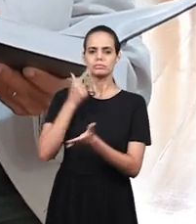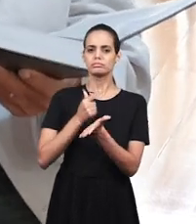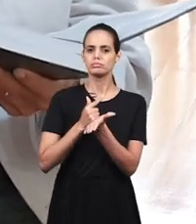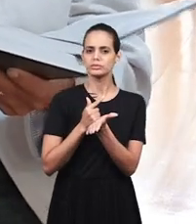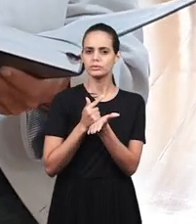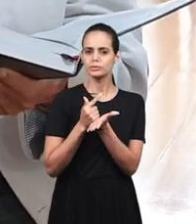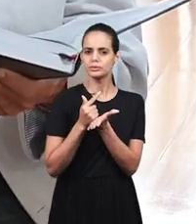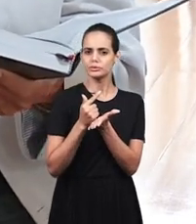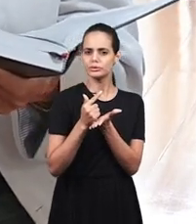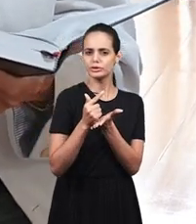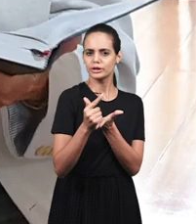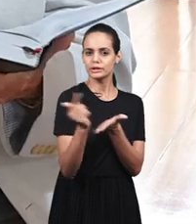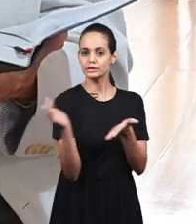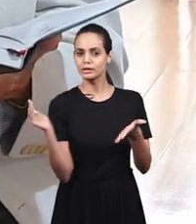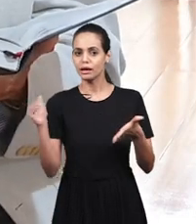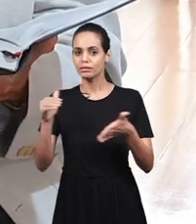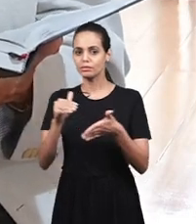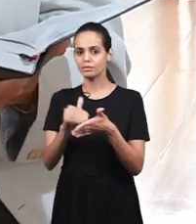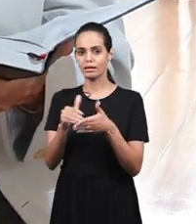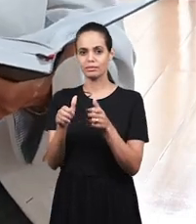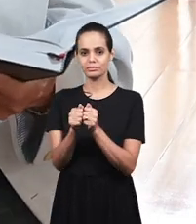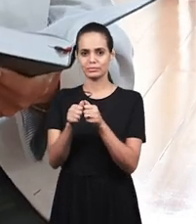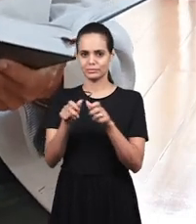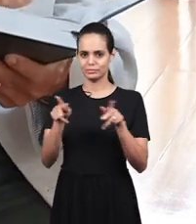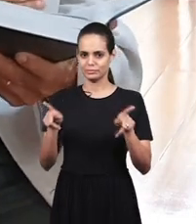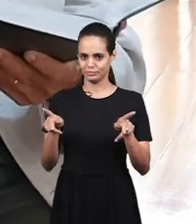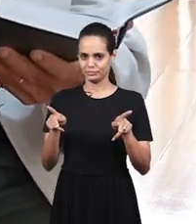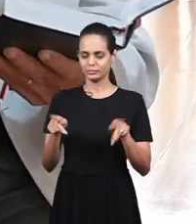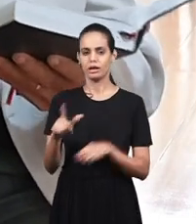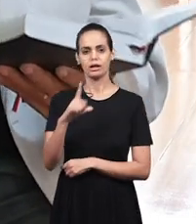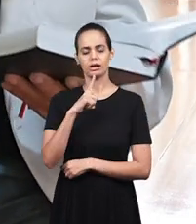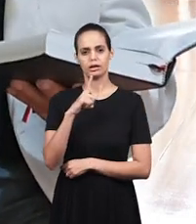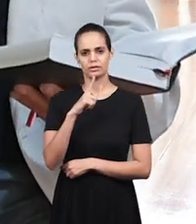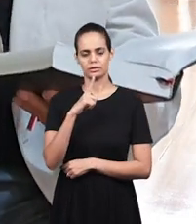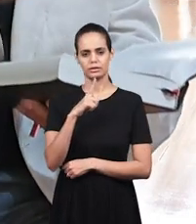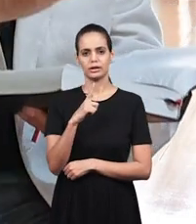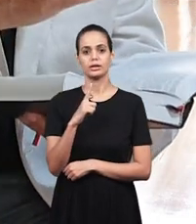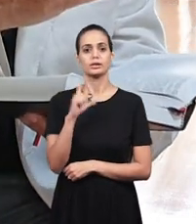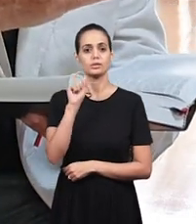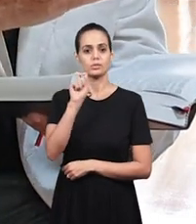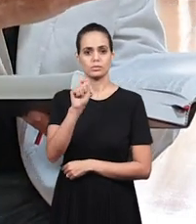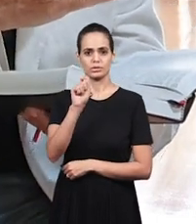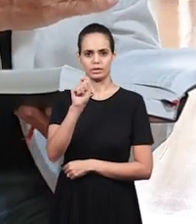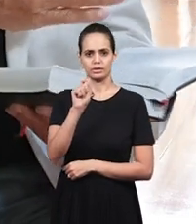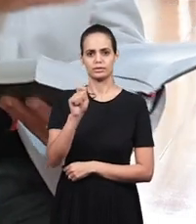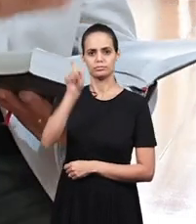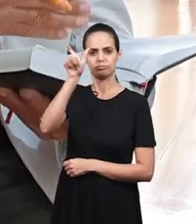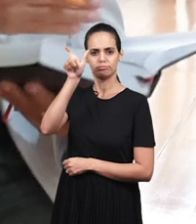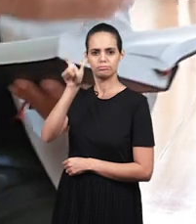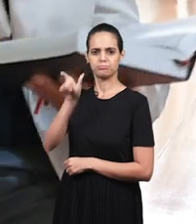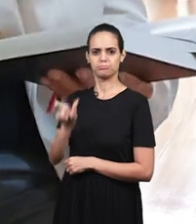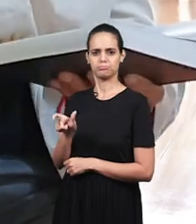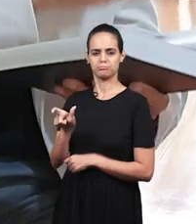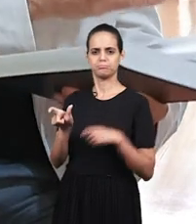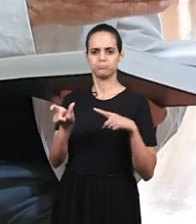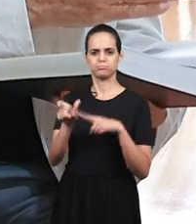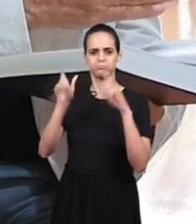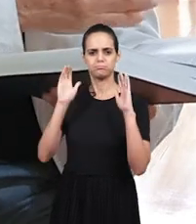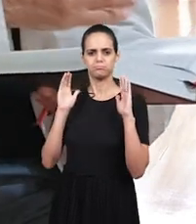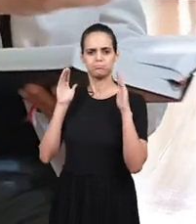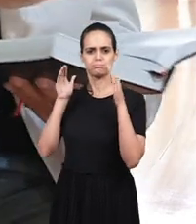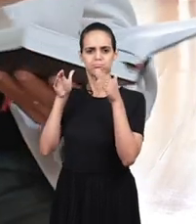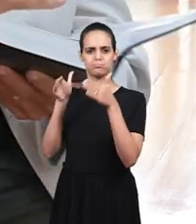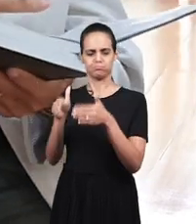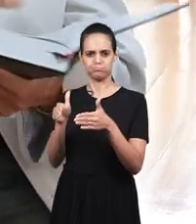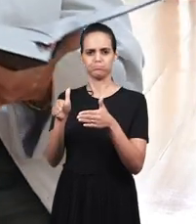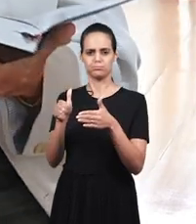до откровения двигается, где у нас центральная фигура,